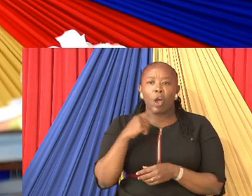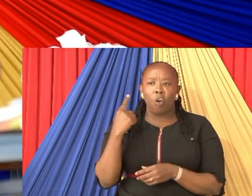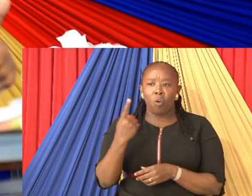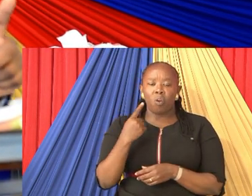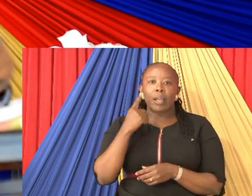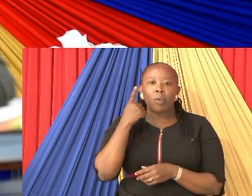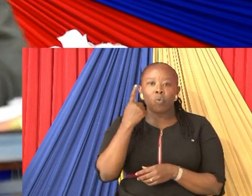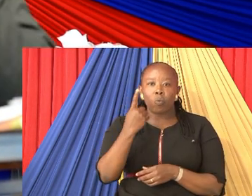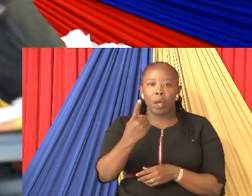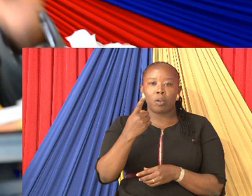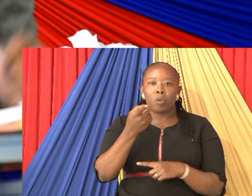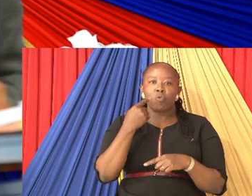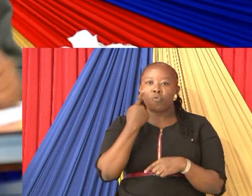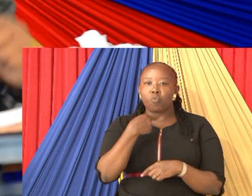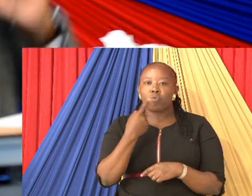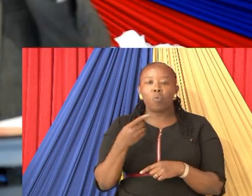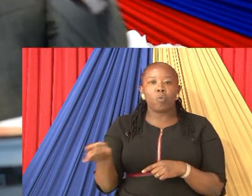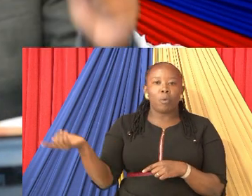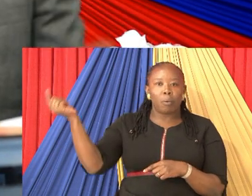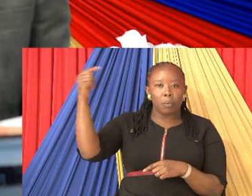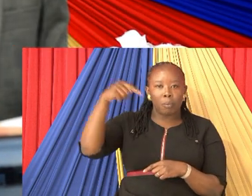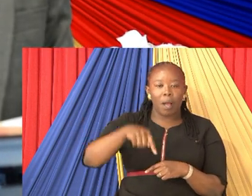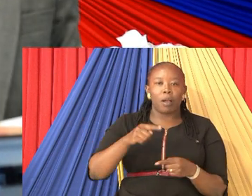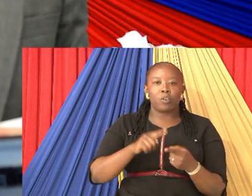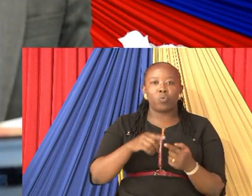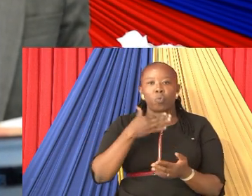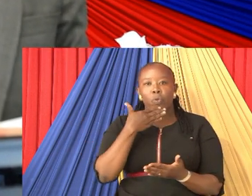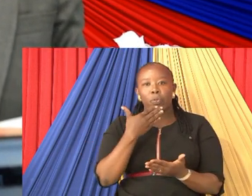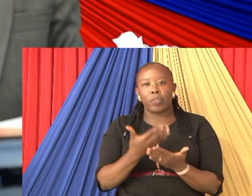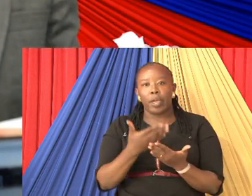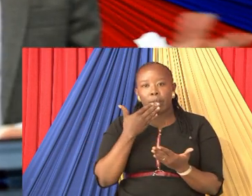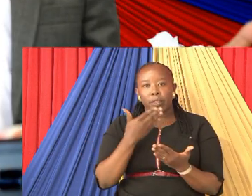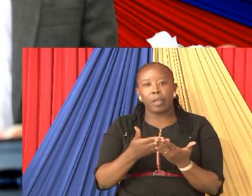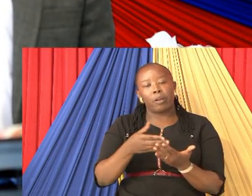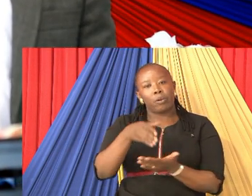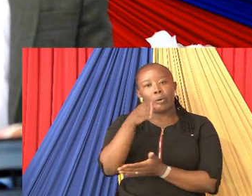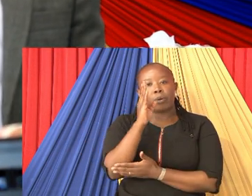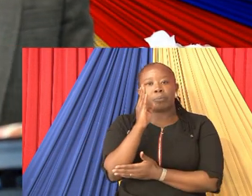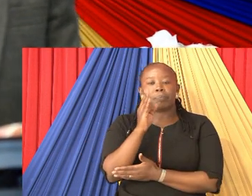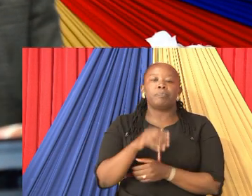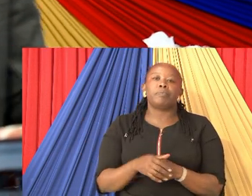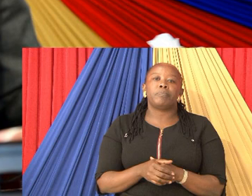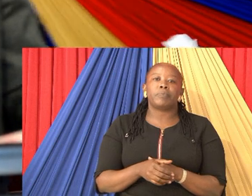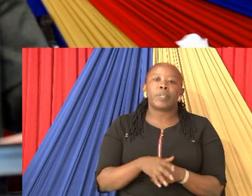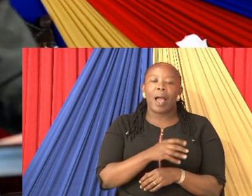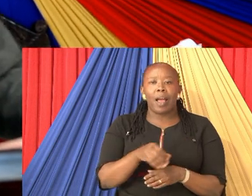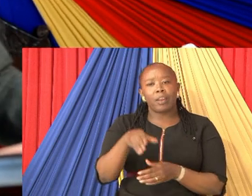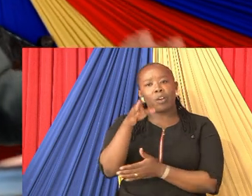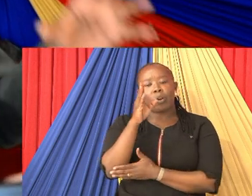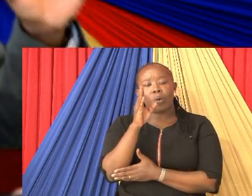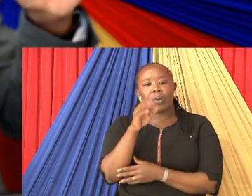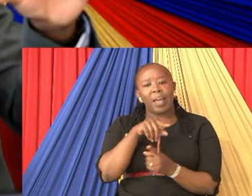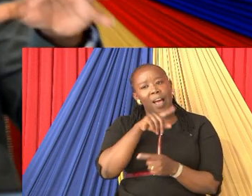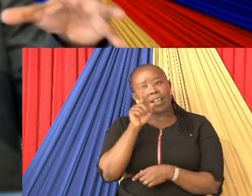alirudi as a lack of gratitude to Jesus. Na Yesu akamuuliza,